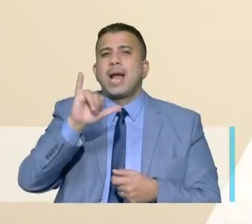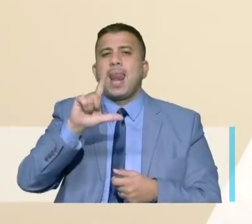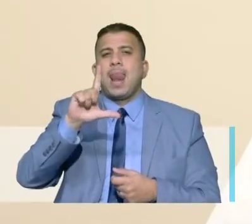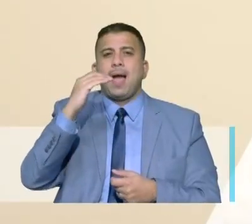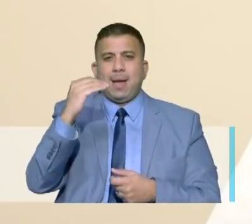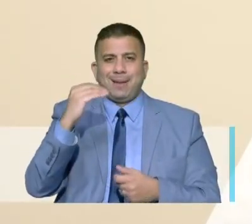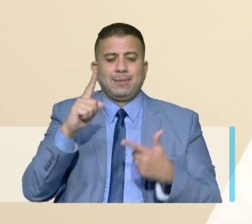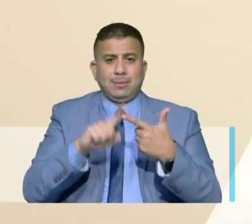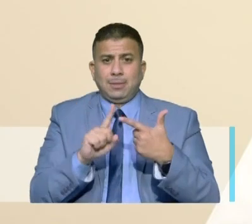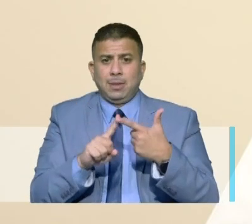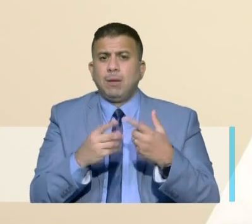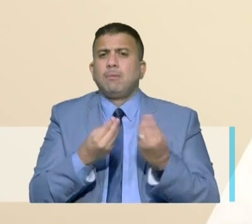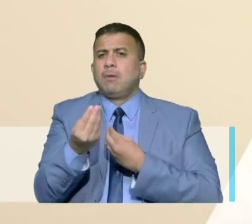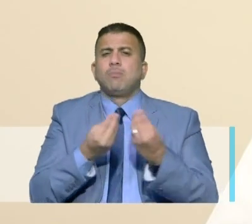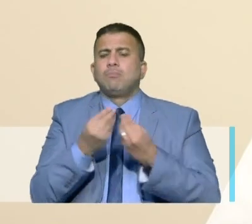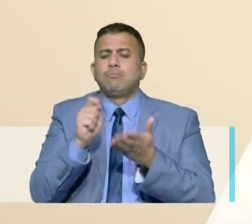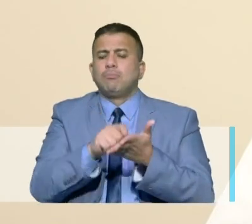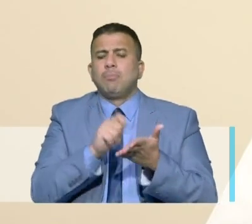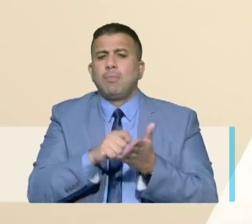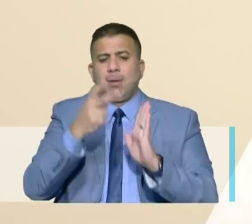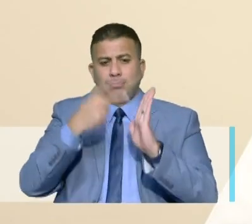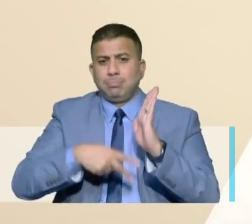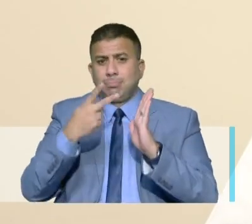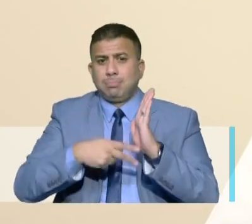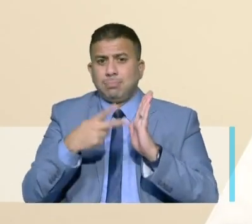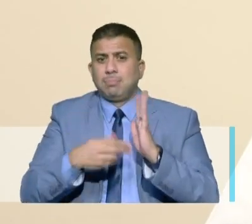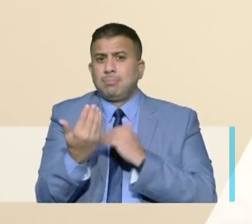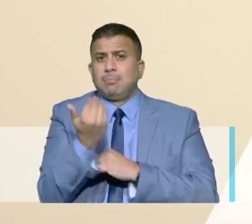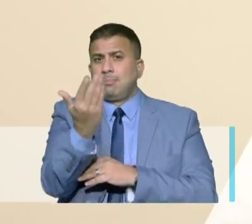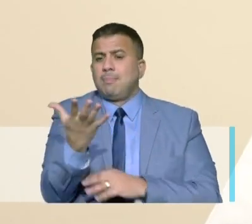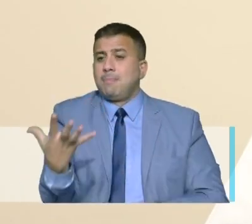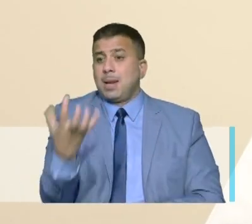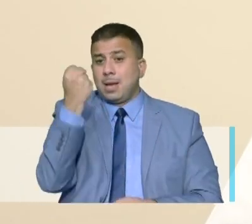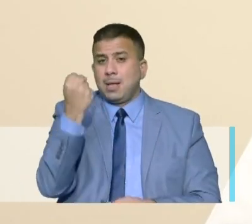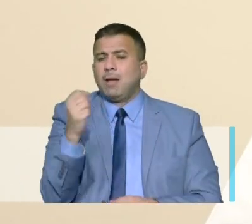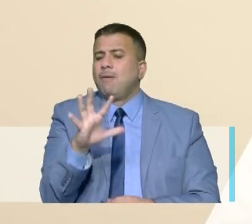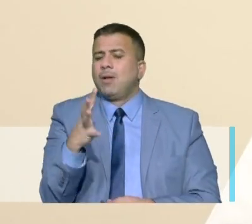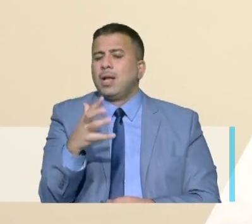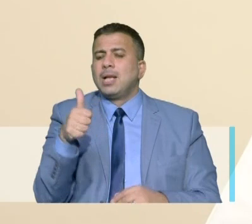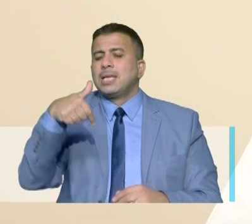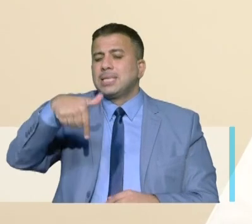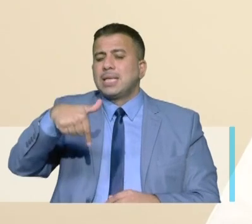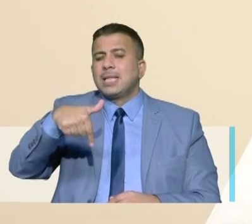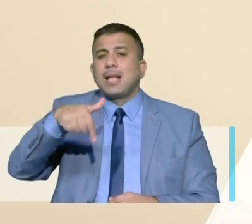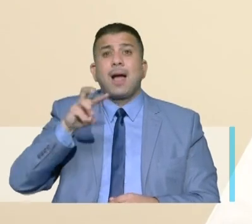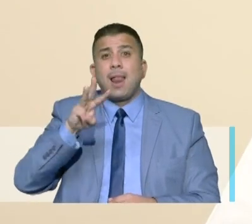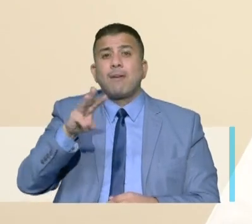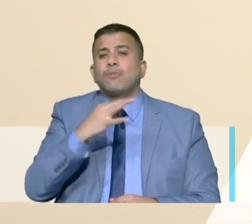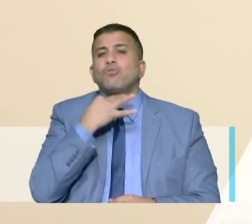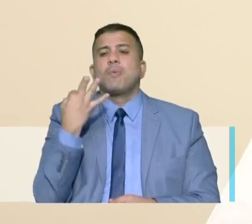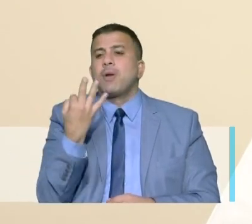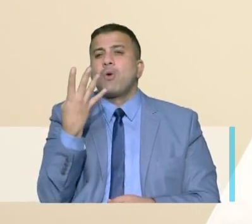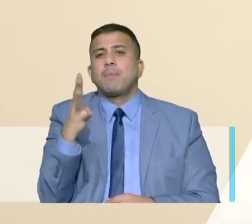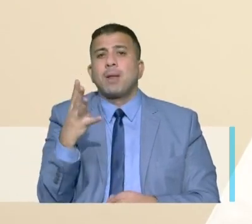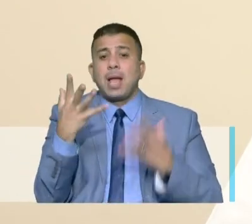الاجمالي بالنسبه المعاملات الخاصه بالعقود النهائيه واصدار سندات الملكيه في حدود 6340 معامله